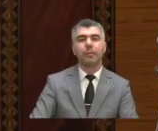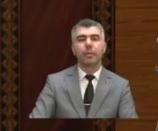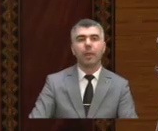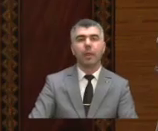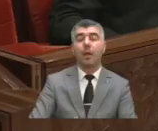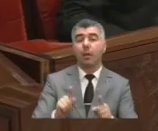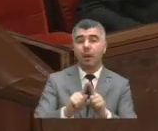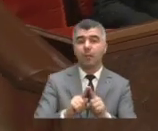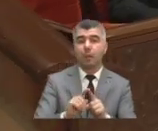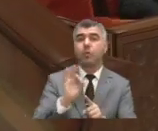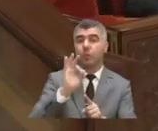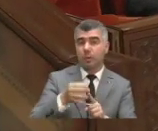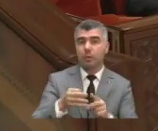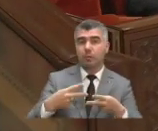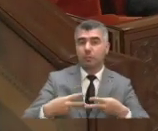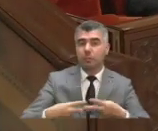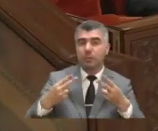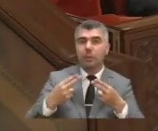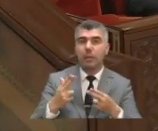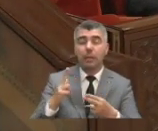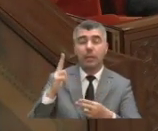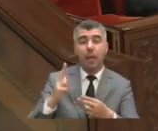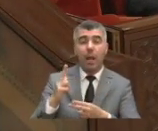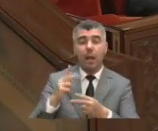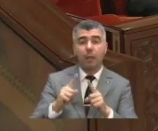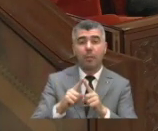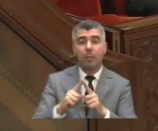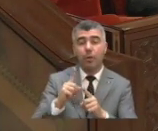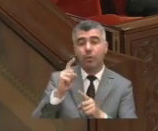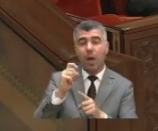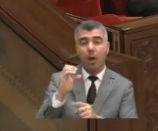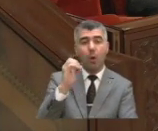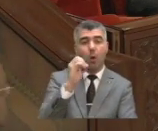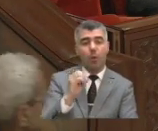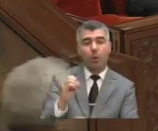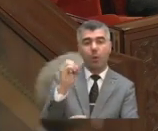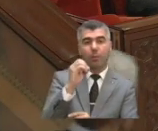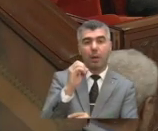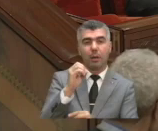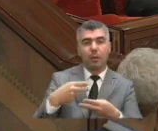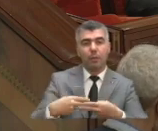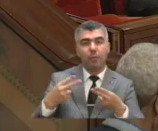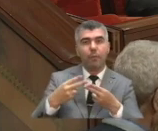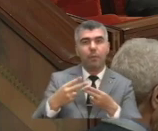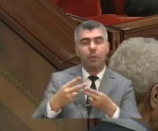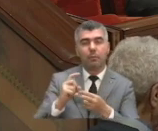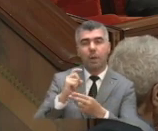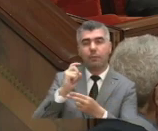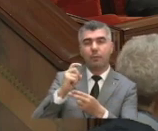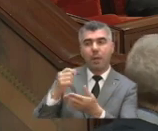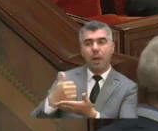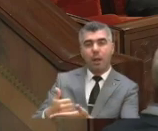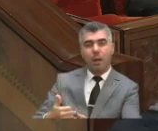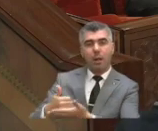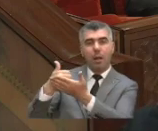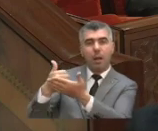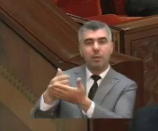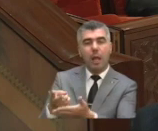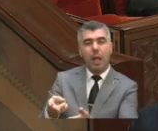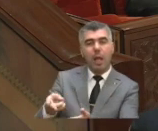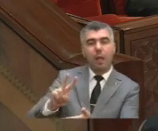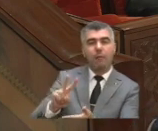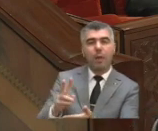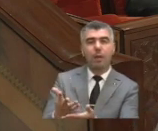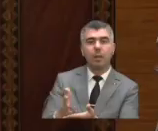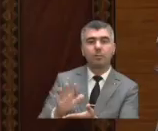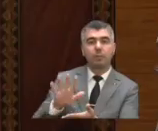تم البدء انطلاقا من شهر اكتوبر الجاري في صرف المساعدات الاستعجال المحدده في 2500